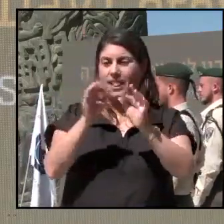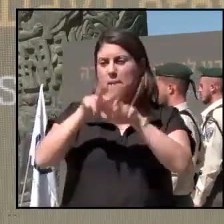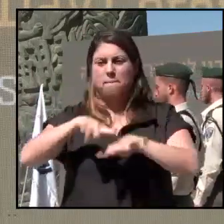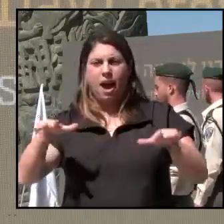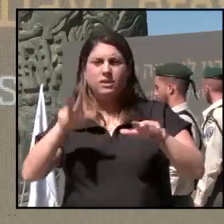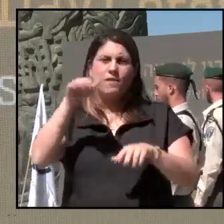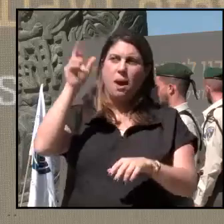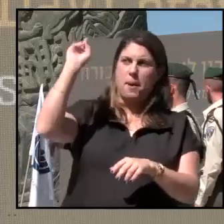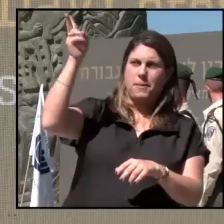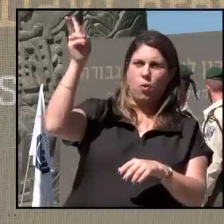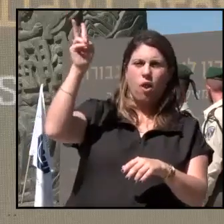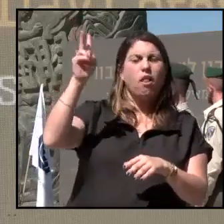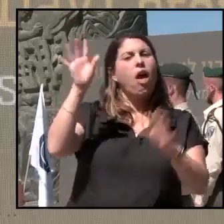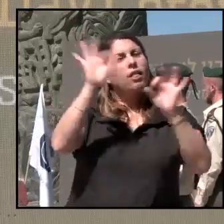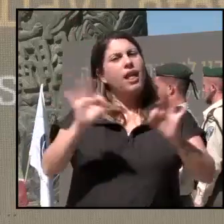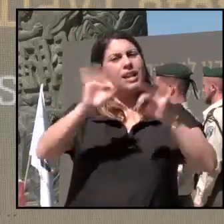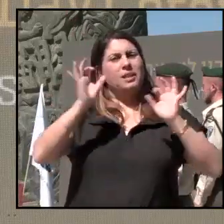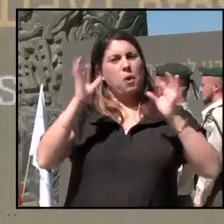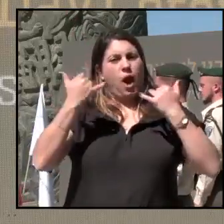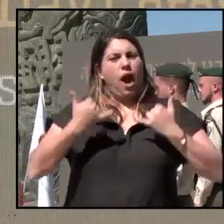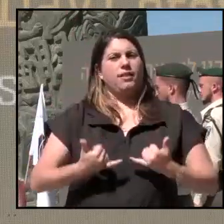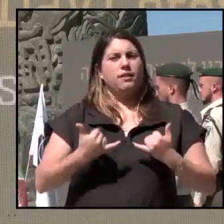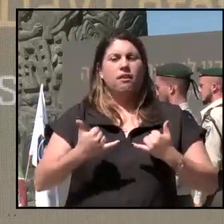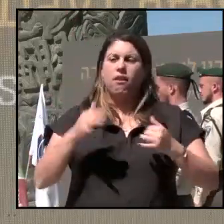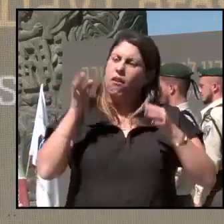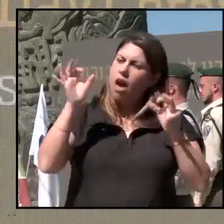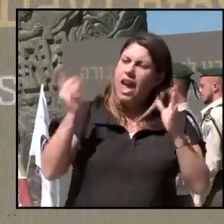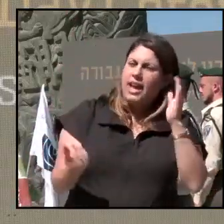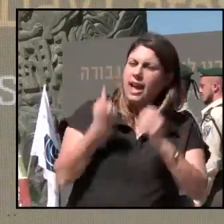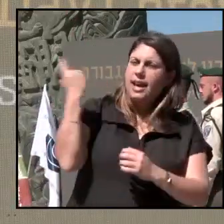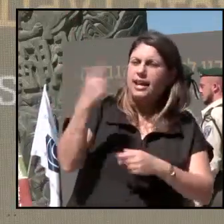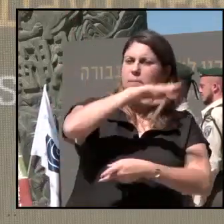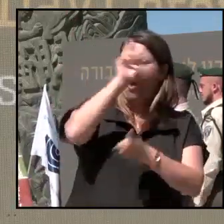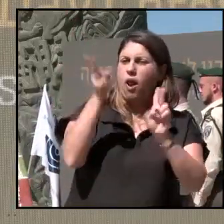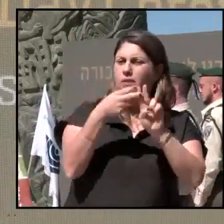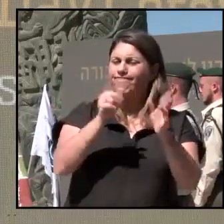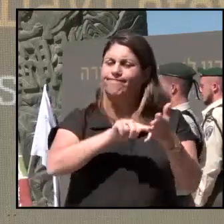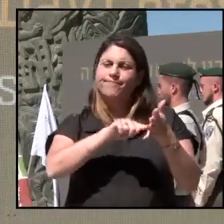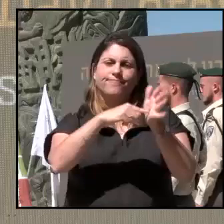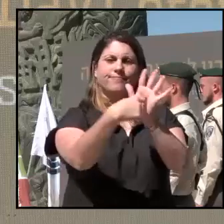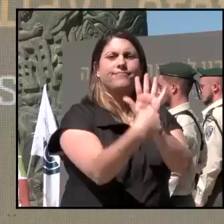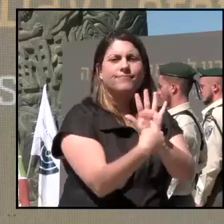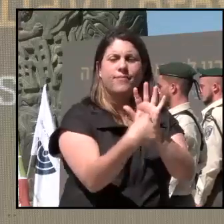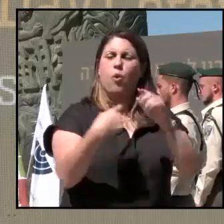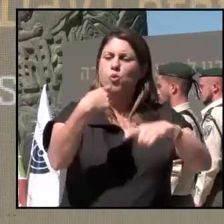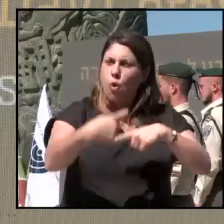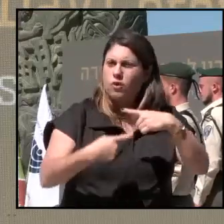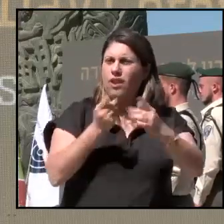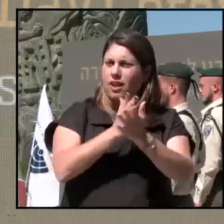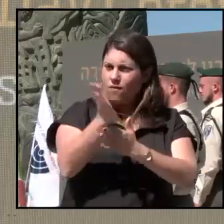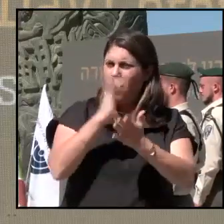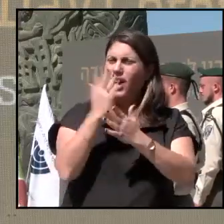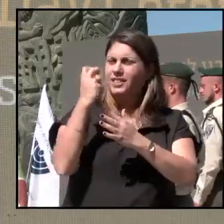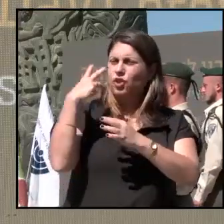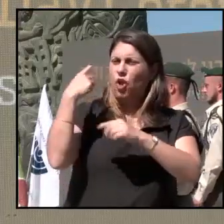ובחול. לטקס מיוחד זה, היחיד במינו בעולם, שמעלה על נס מדי שנה, זה 23